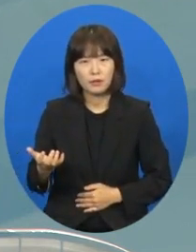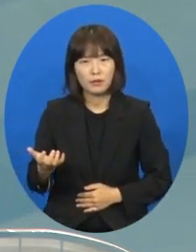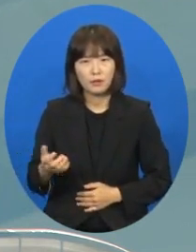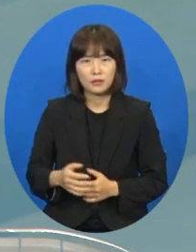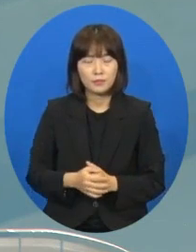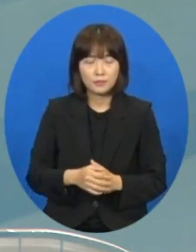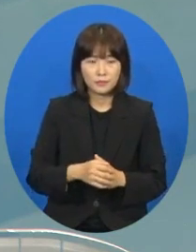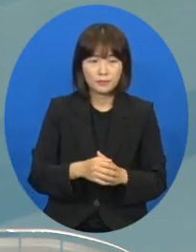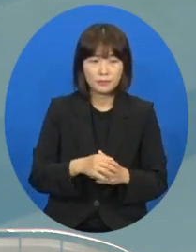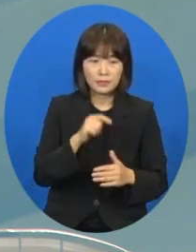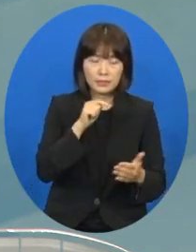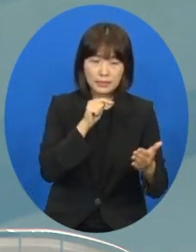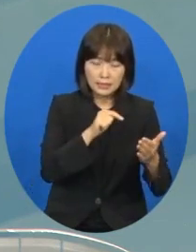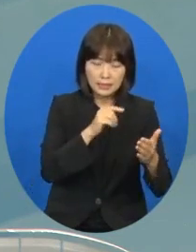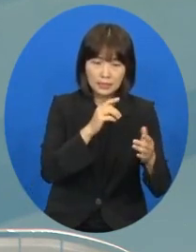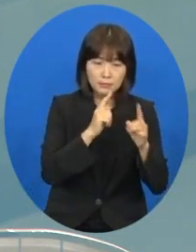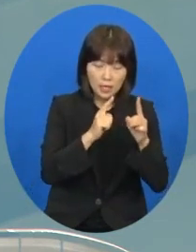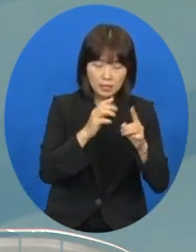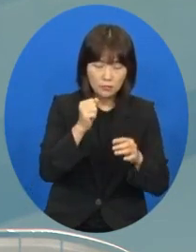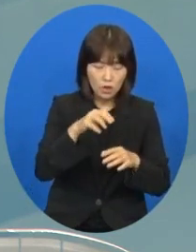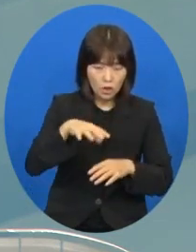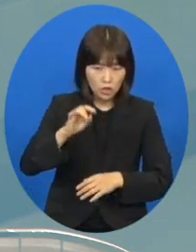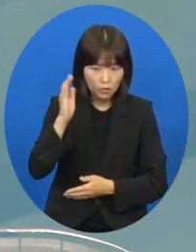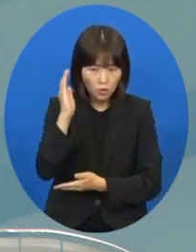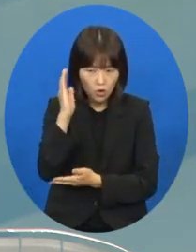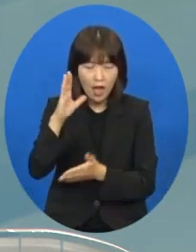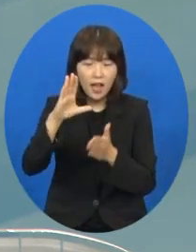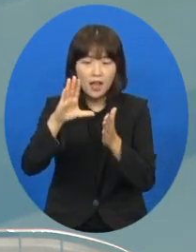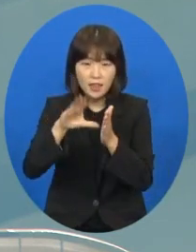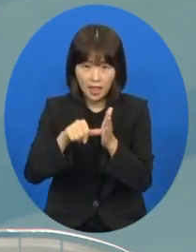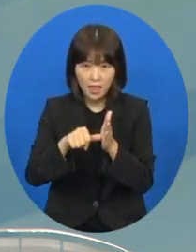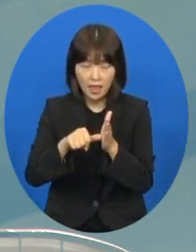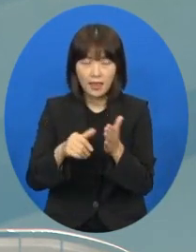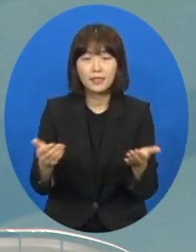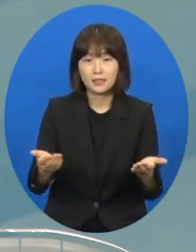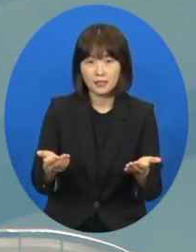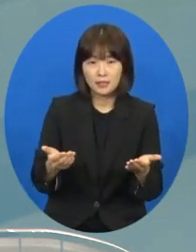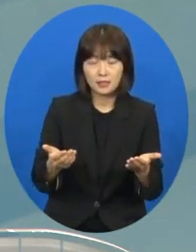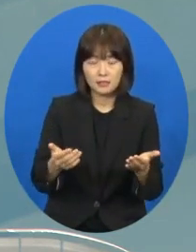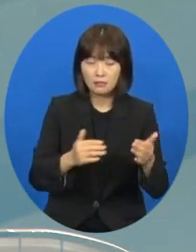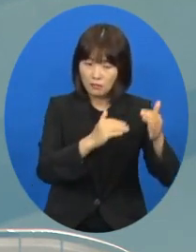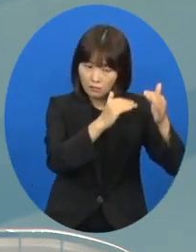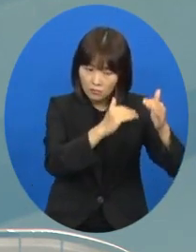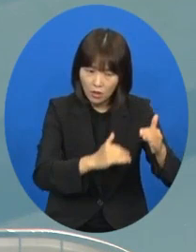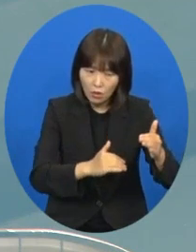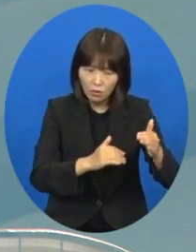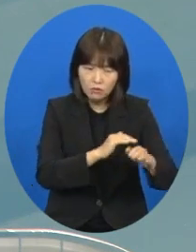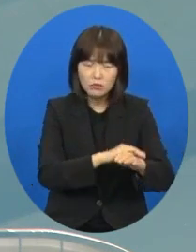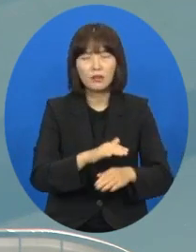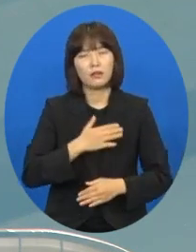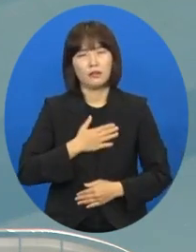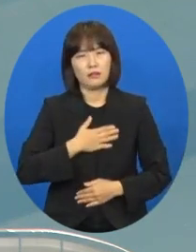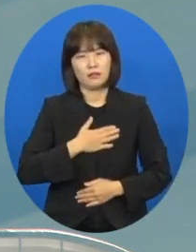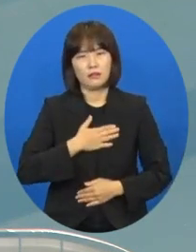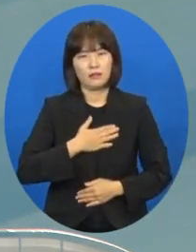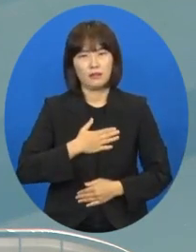본문으로 처음 설교를 할때 일입니다. 자, 내용은 뭐 너무 잘 아는